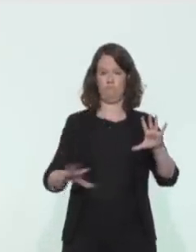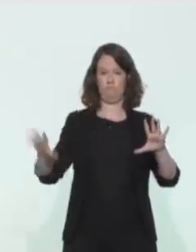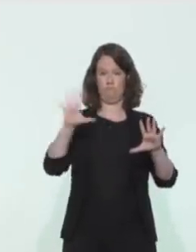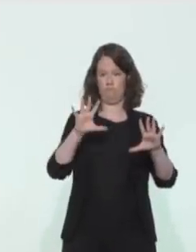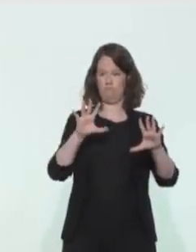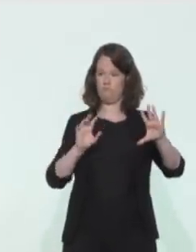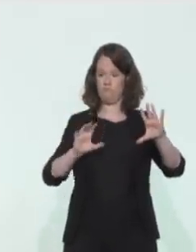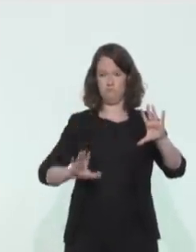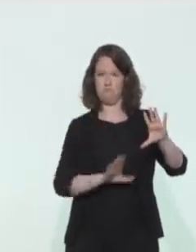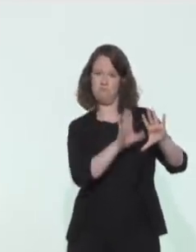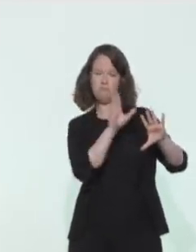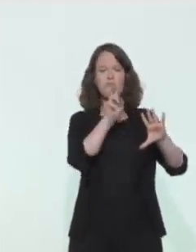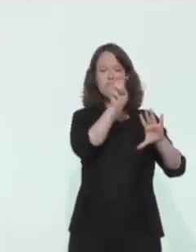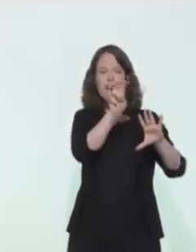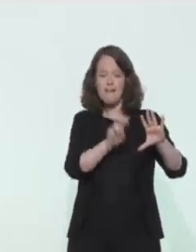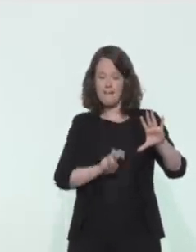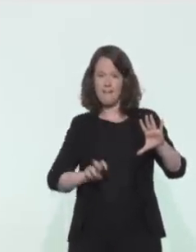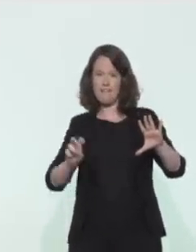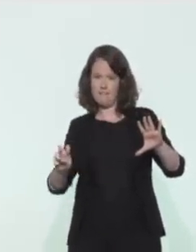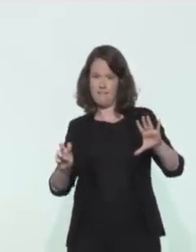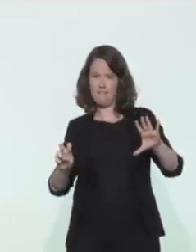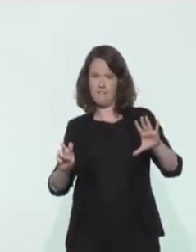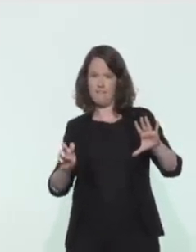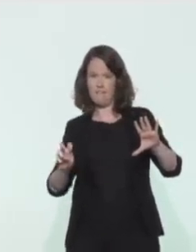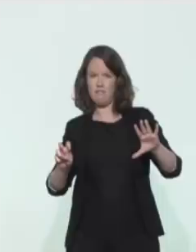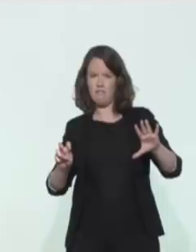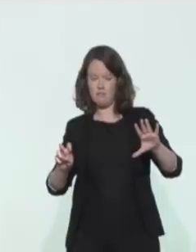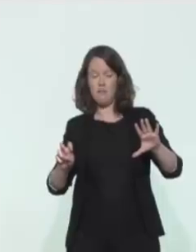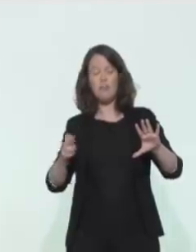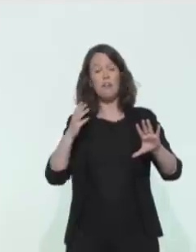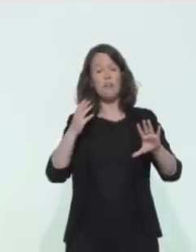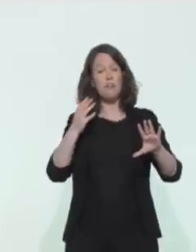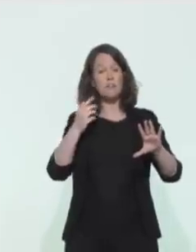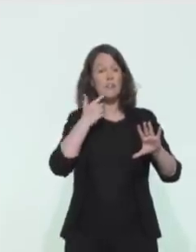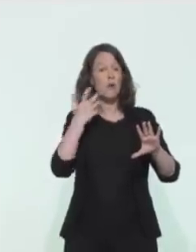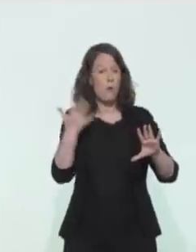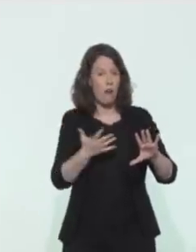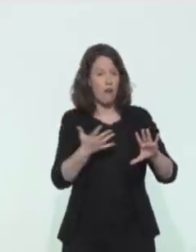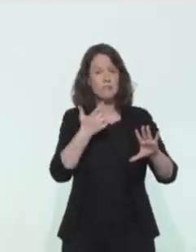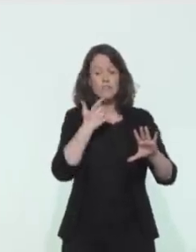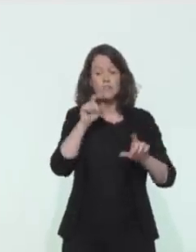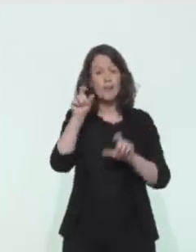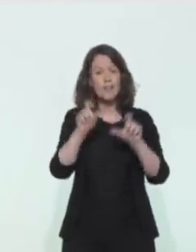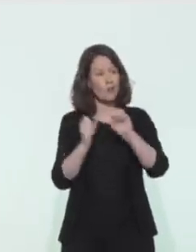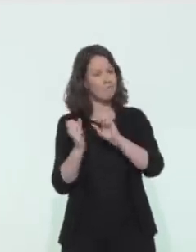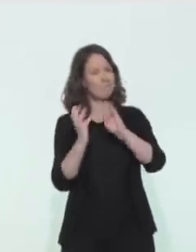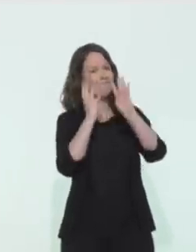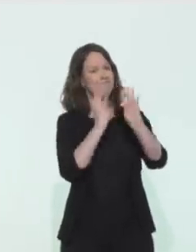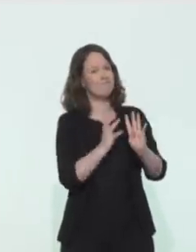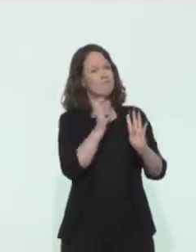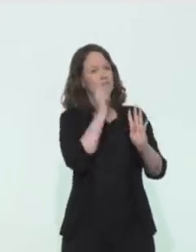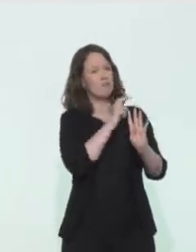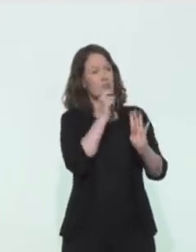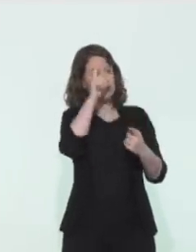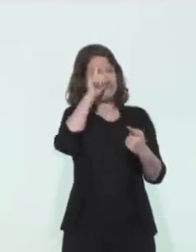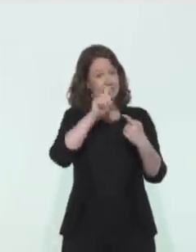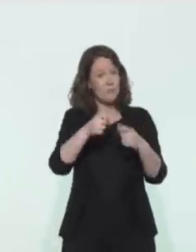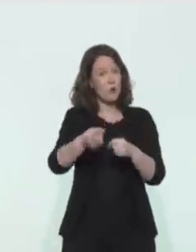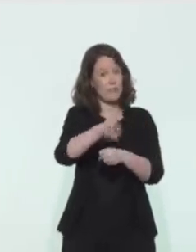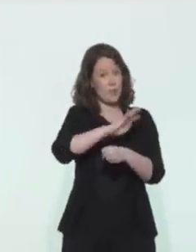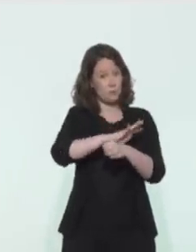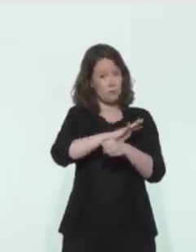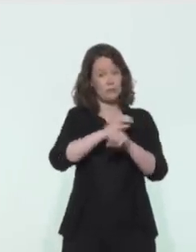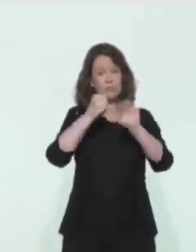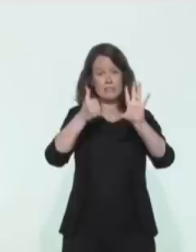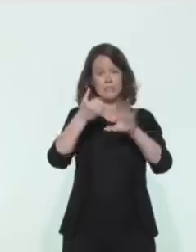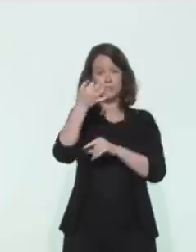liée à des suspicions d'infection à coronavirus, pas forcément des cas d'ailleurs confirmés, des suspicions de coronavirus, est inférieure à 6%. C'est-à-dire,